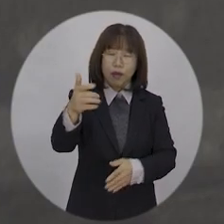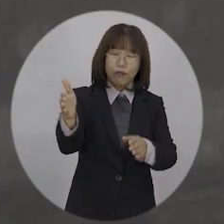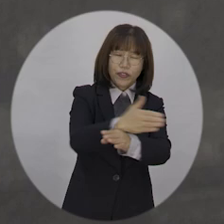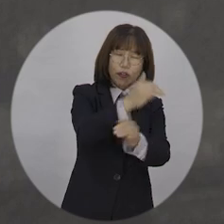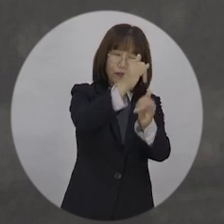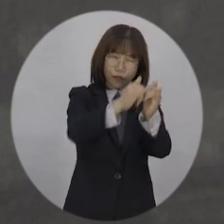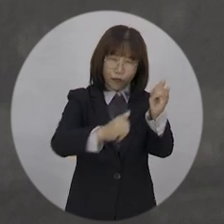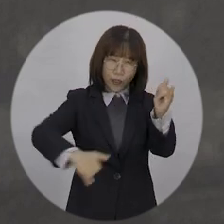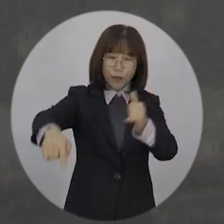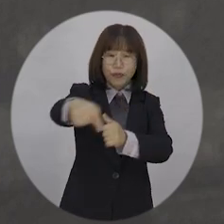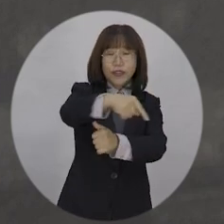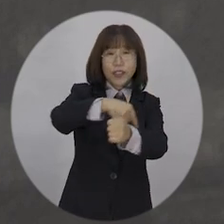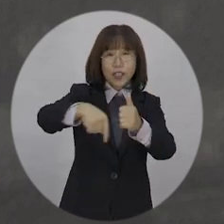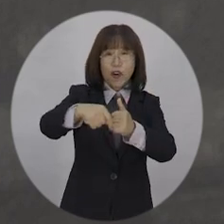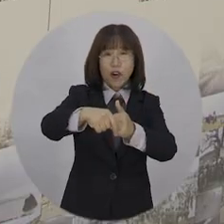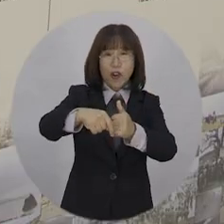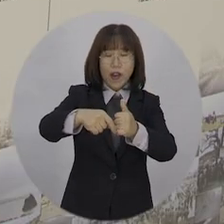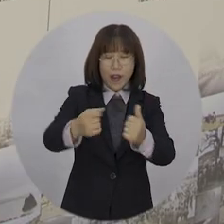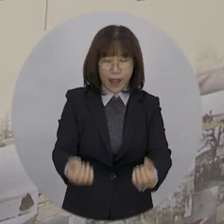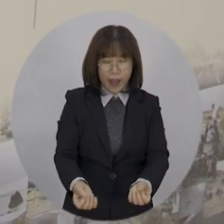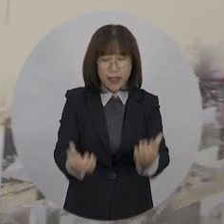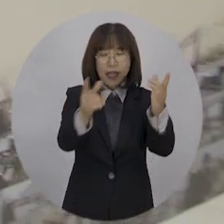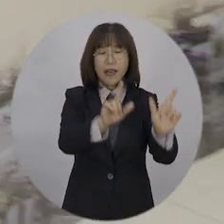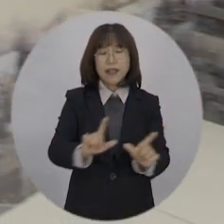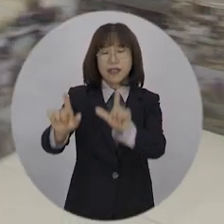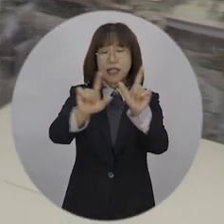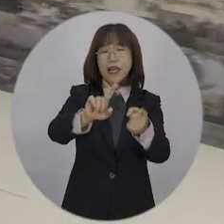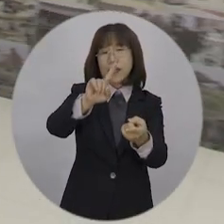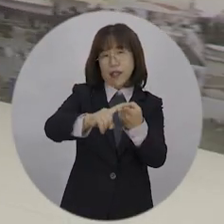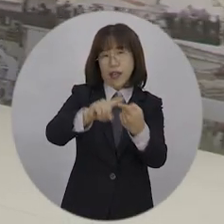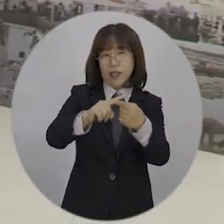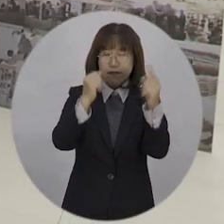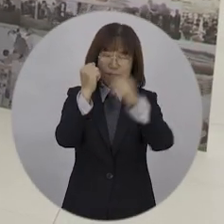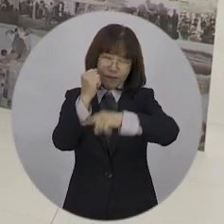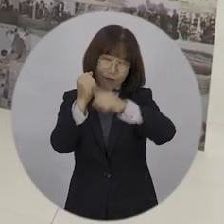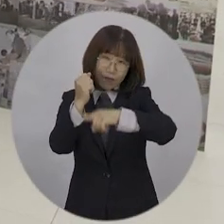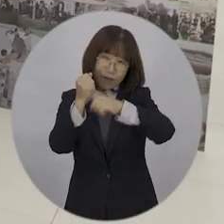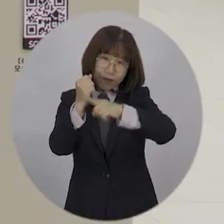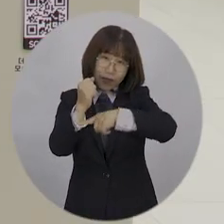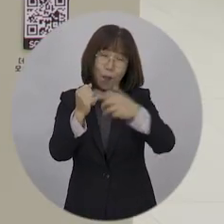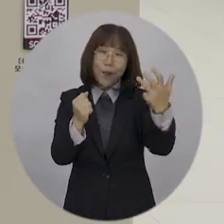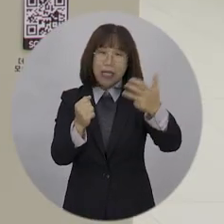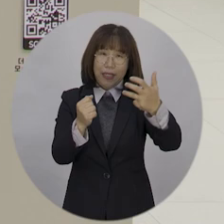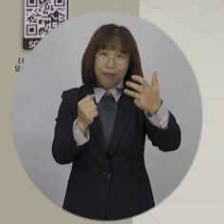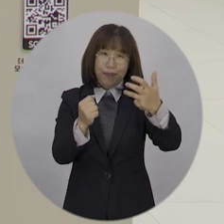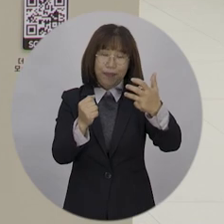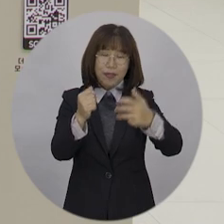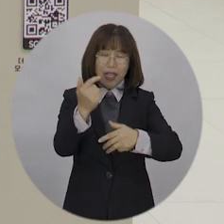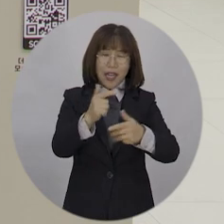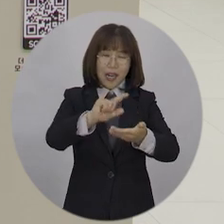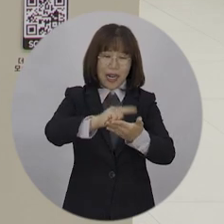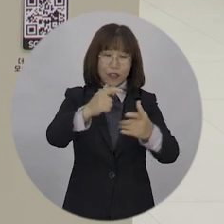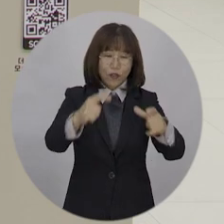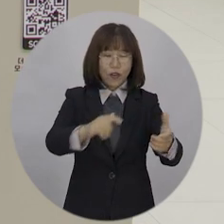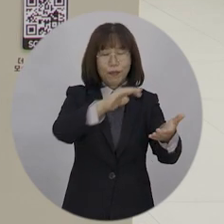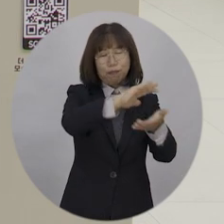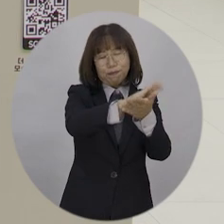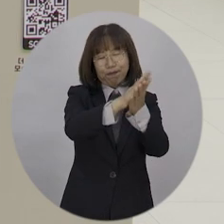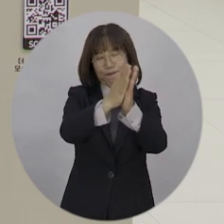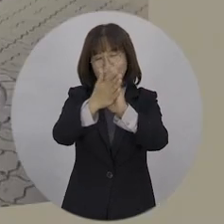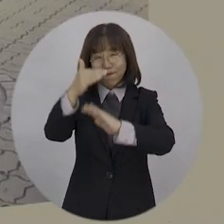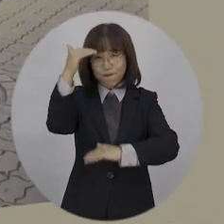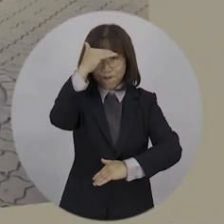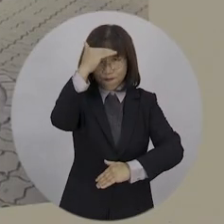현재까지의 강서구의 풍경, 행사, 생활 등이 담긴 80여 점의 사진을 통해 강서구의 변화를 감상할 수